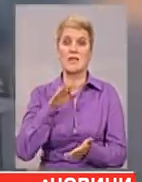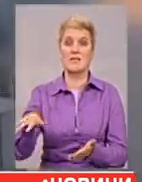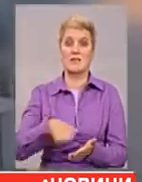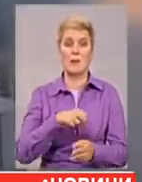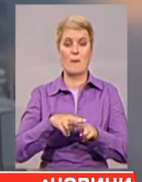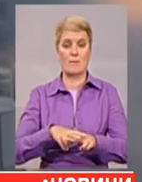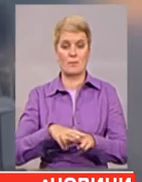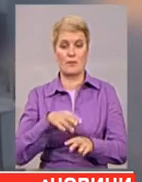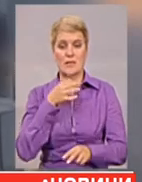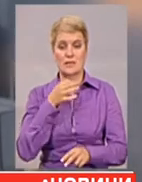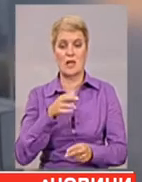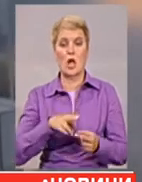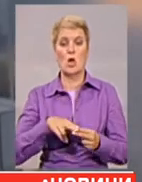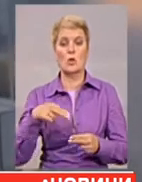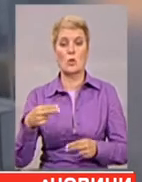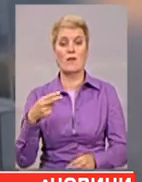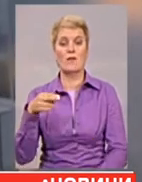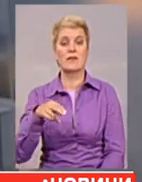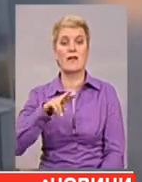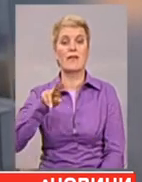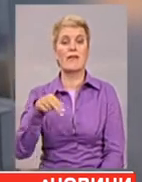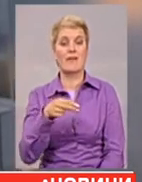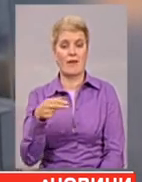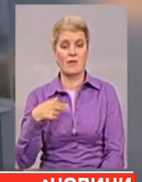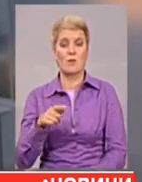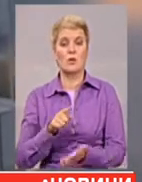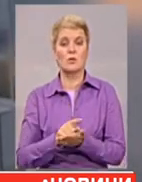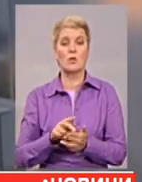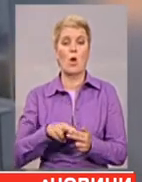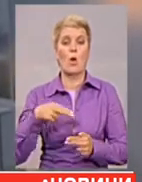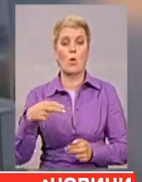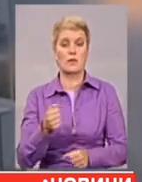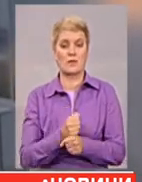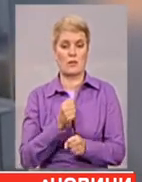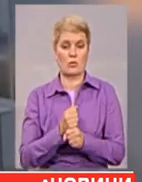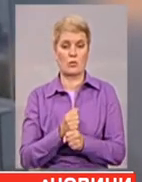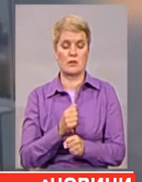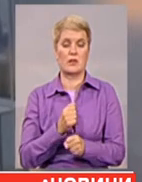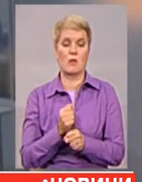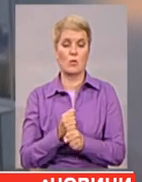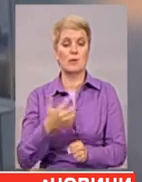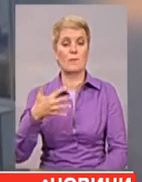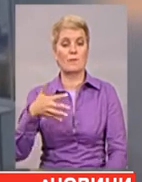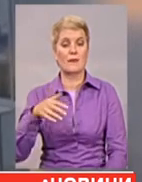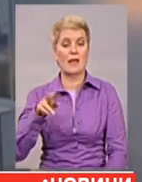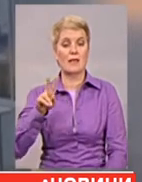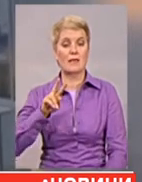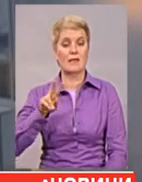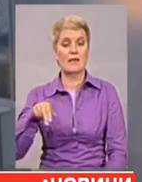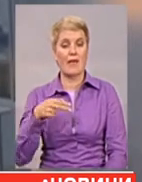Ну, сказав, що общий долг – це 2 тисячі євро, які ми повинні будемо відробити. Роботи там по 50 євро